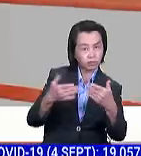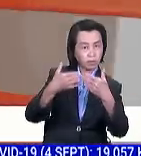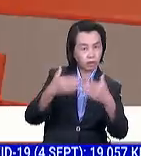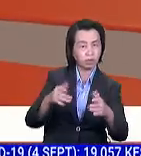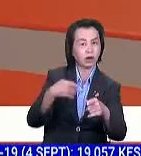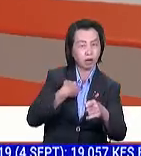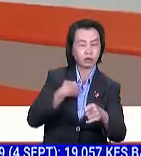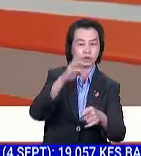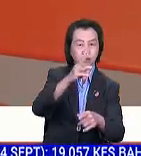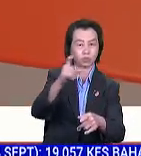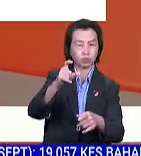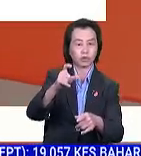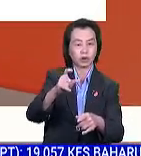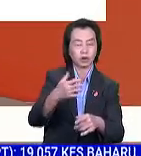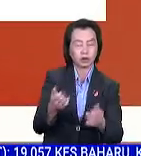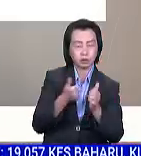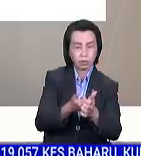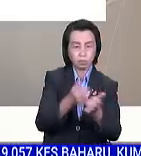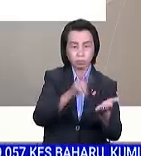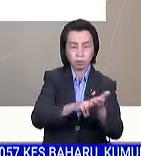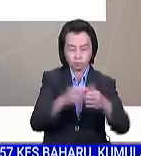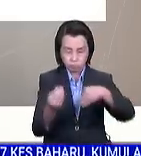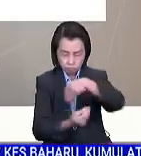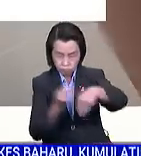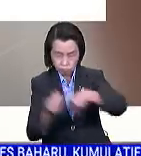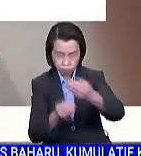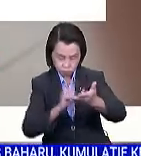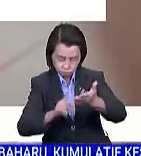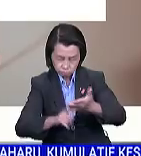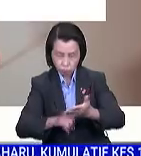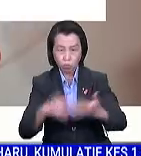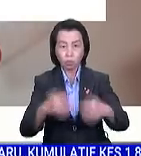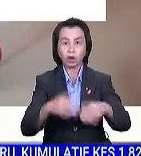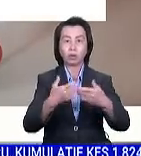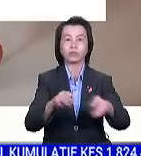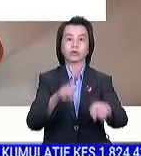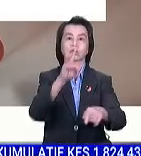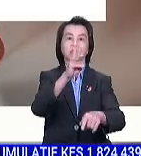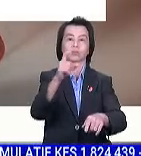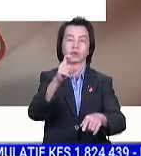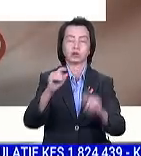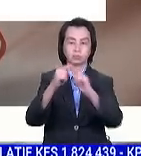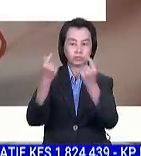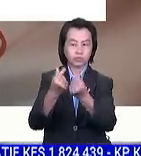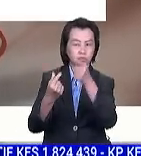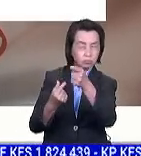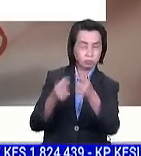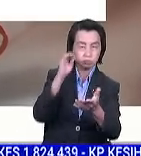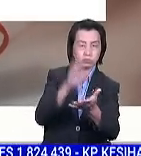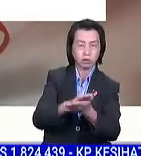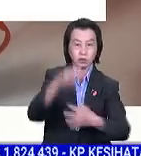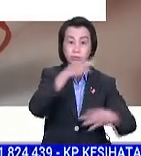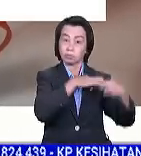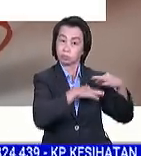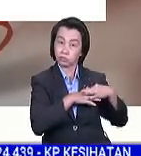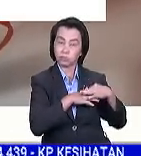lebih kurang 6 bulan berdasarkan rekod dan transaksi yang disemak oleh pihak polis katanya sindiket tersebut dipercayai mengaut